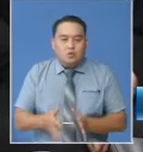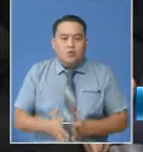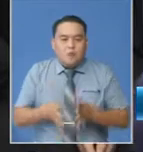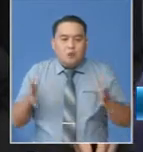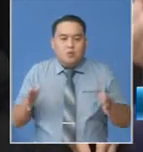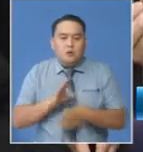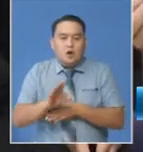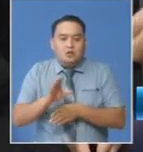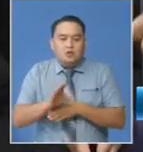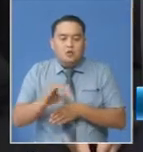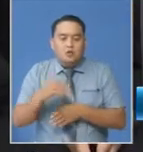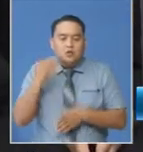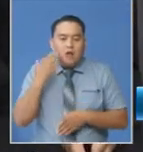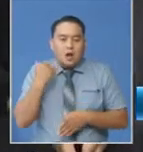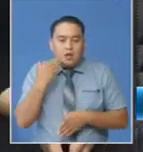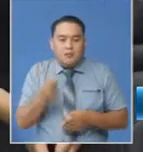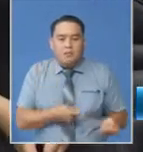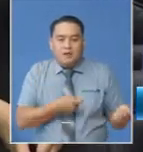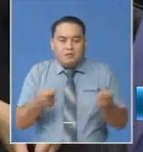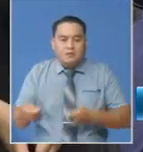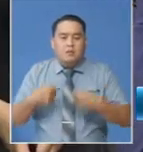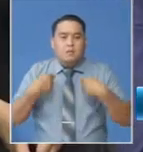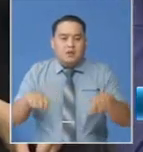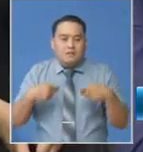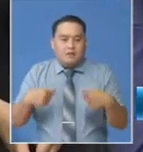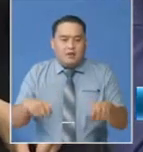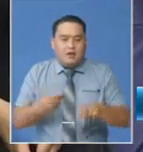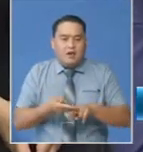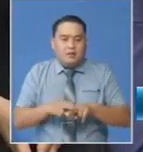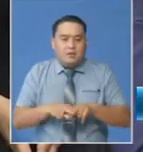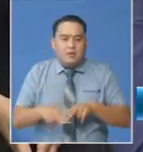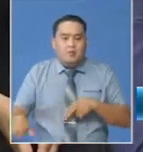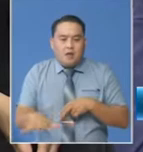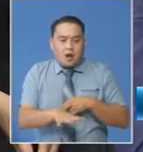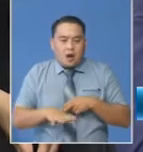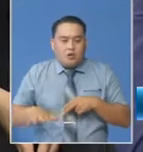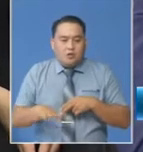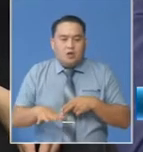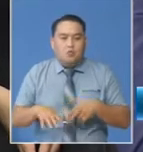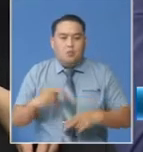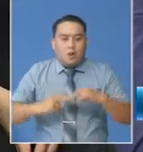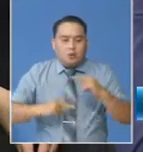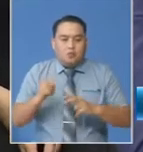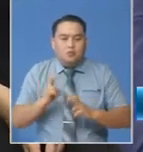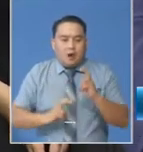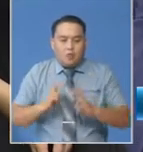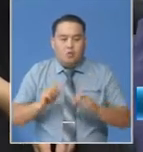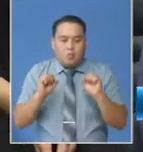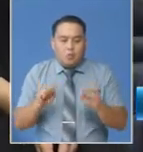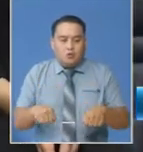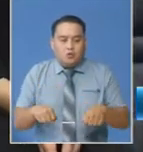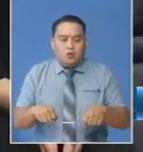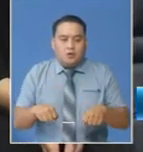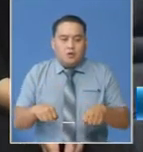что производится в Татарстане, и сюда привозить, продавать. Здесь площадку сделайте, и